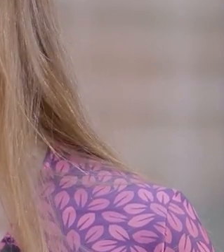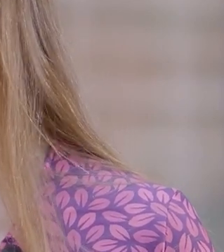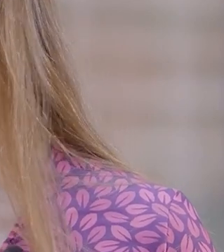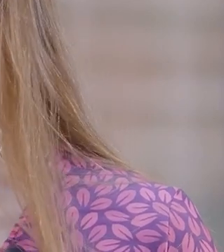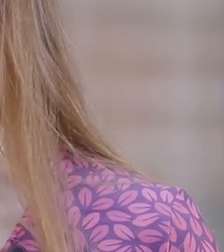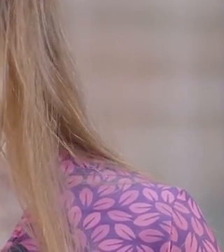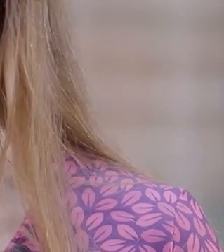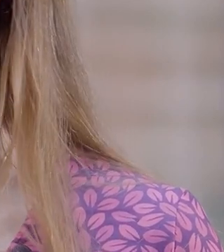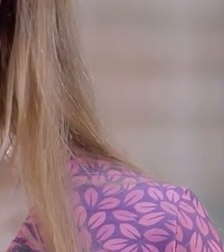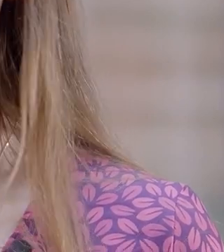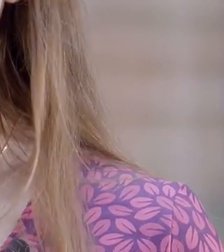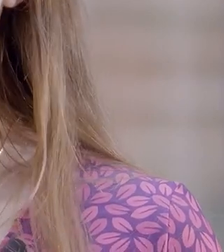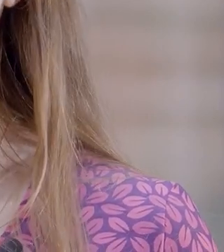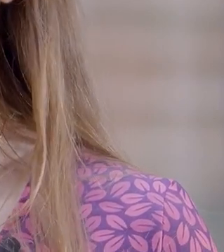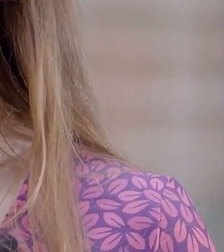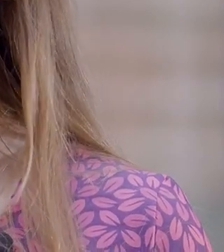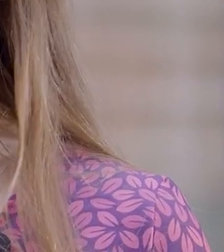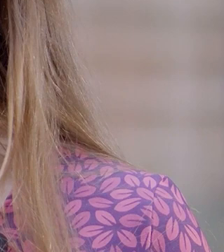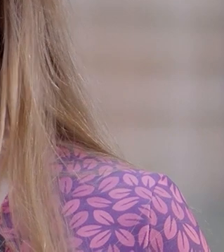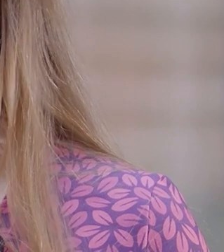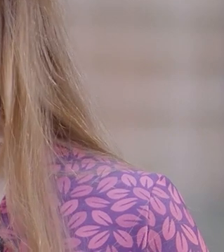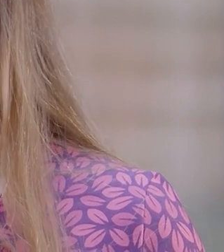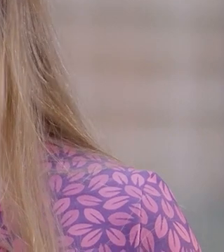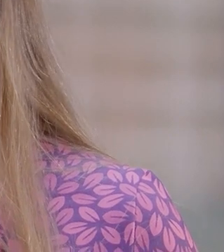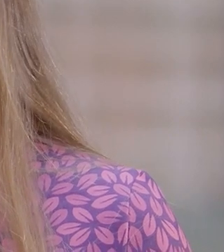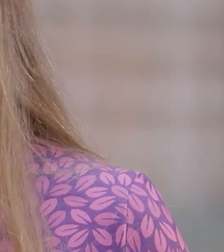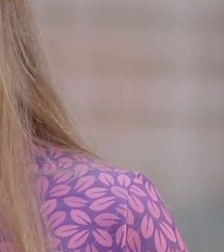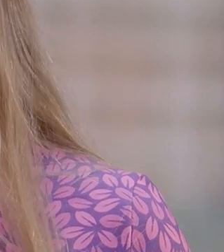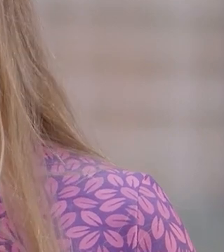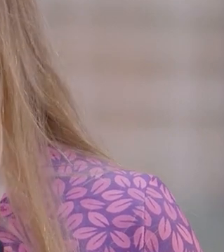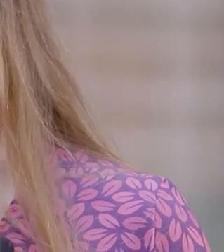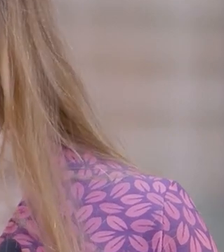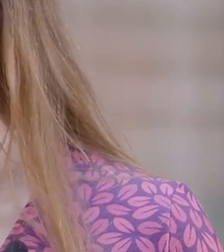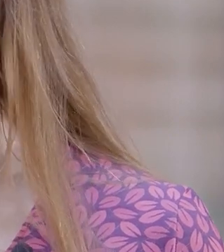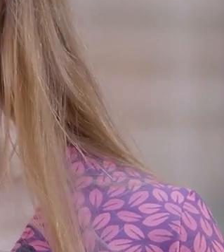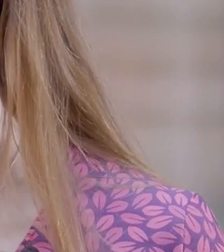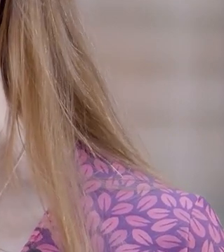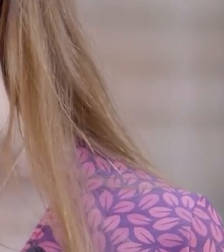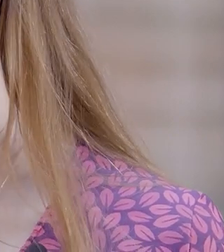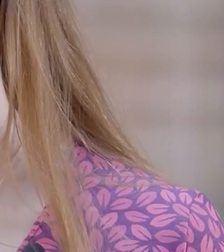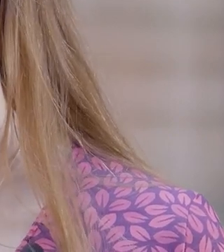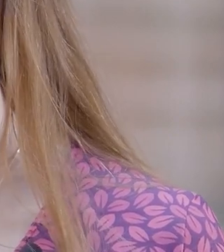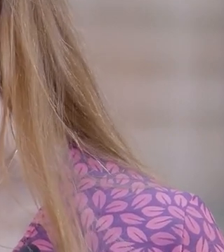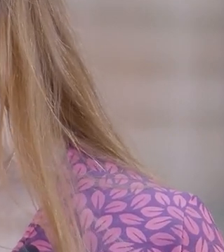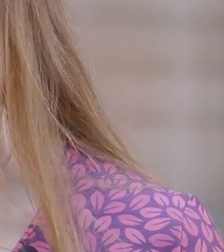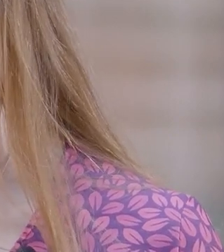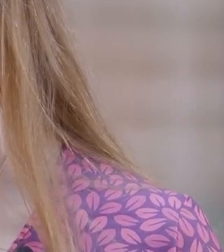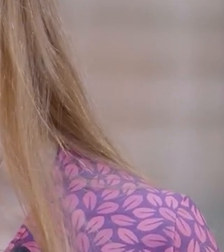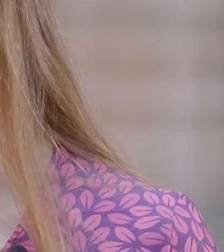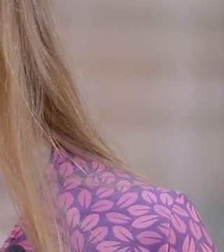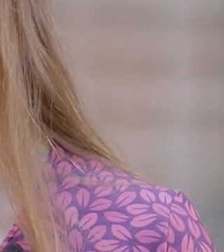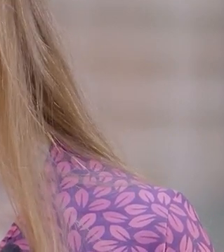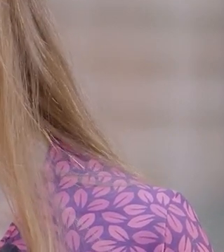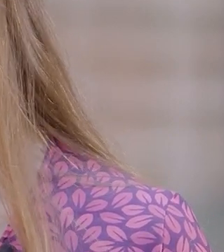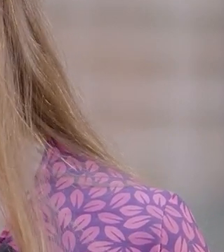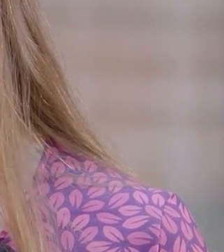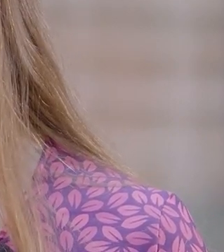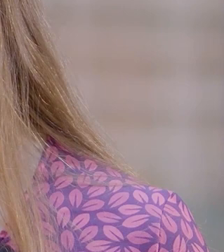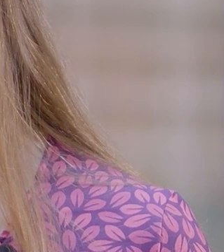pewno godnym polecenia jest program Corporate Readiness Certificate, czyli program, który już